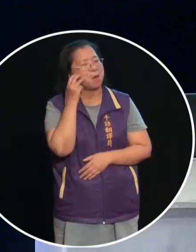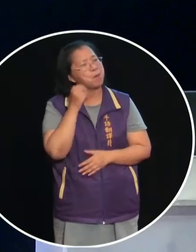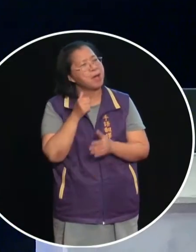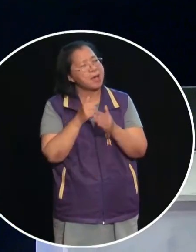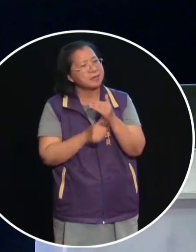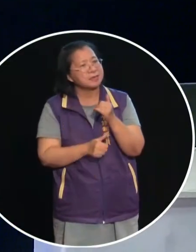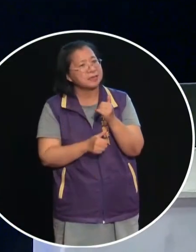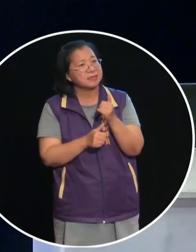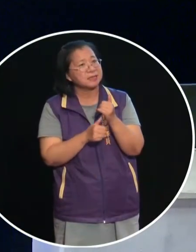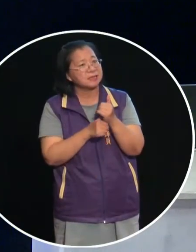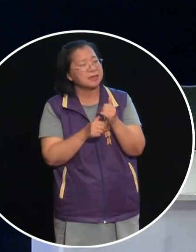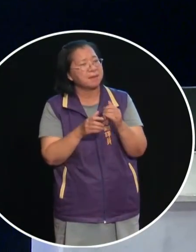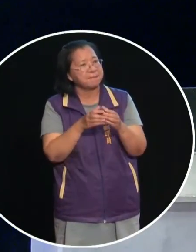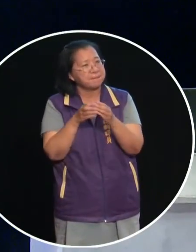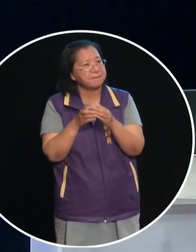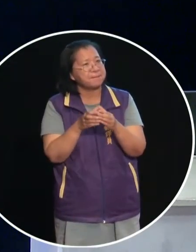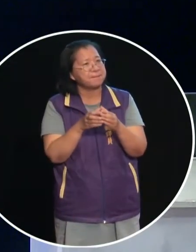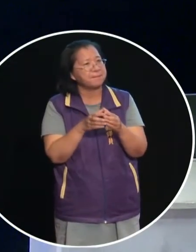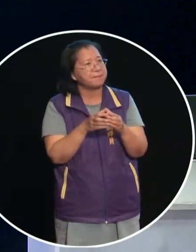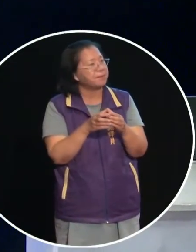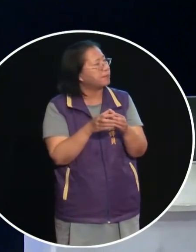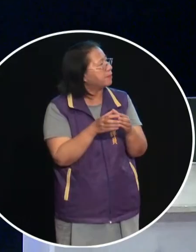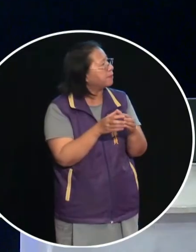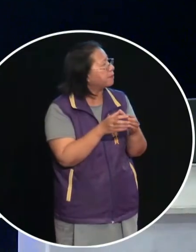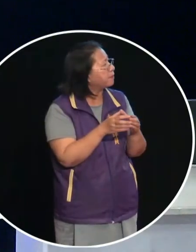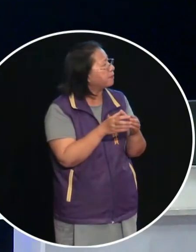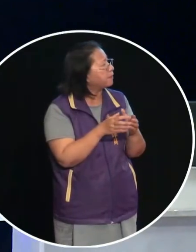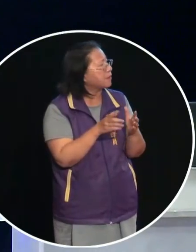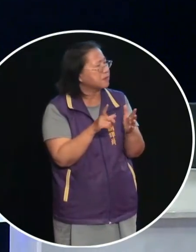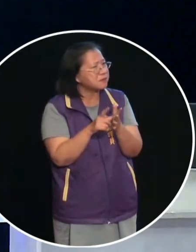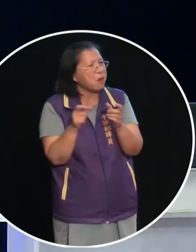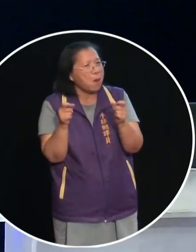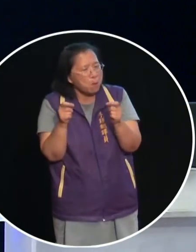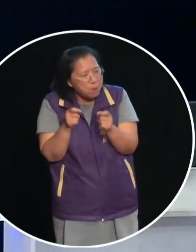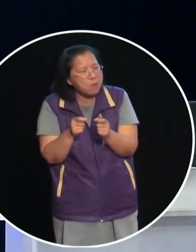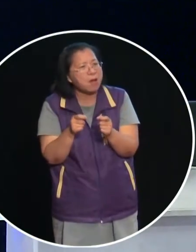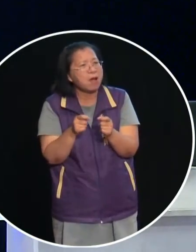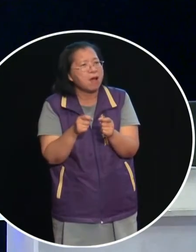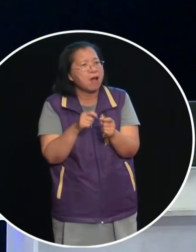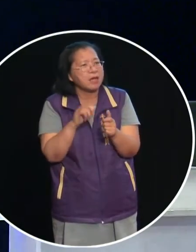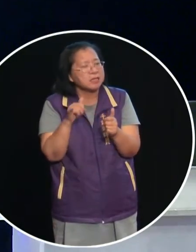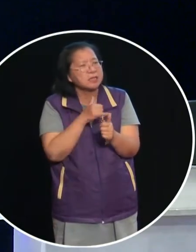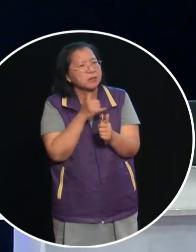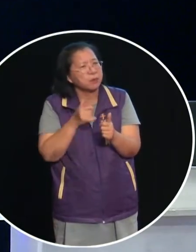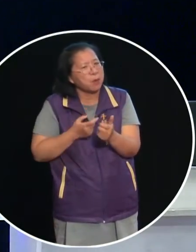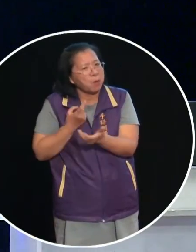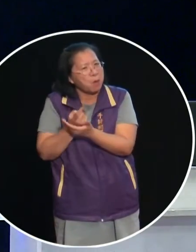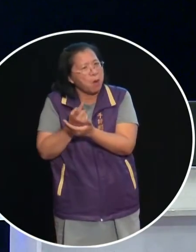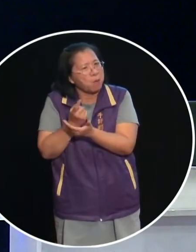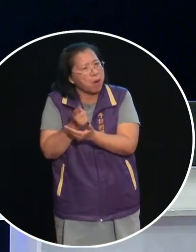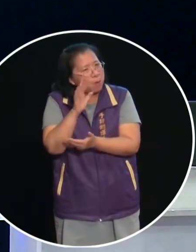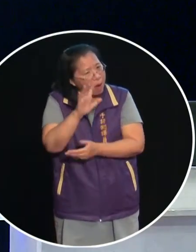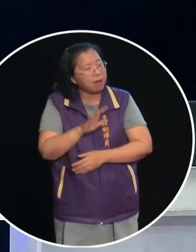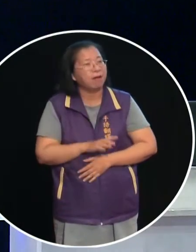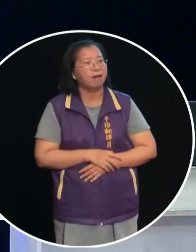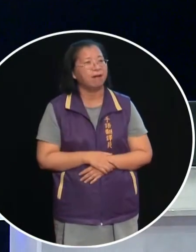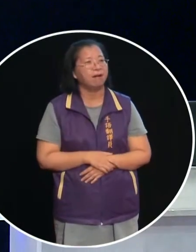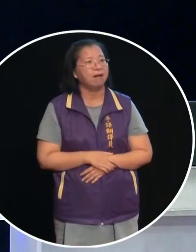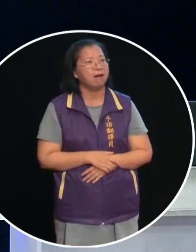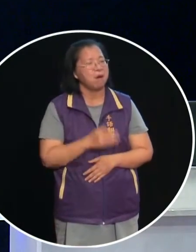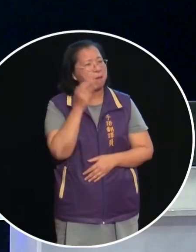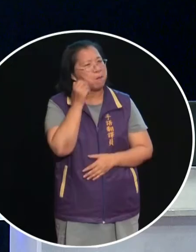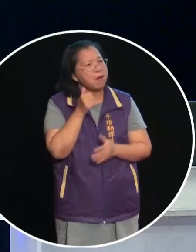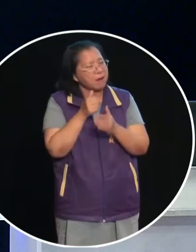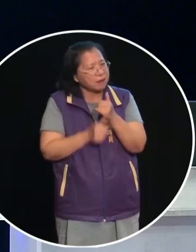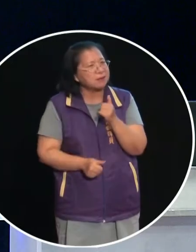是他们是在短短的时间很多议员加入的一个派系，所以马先